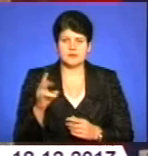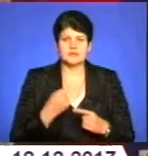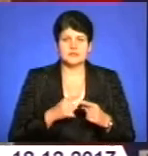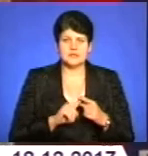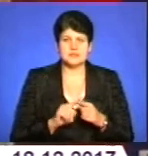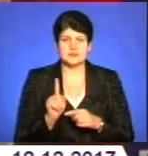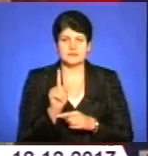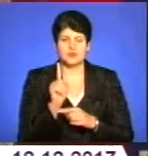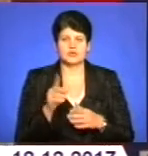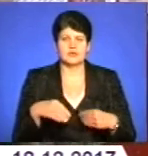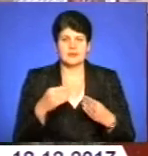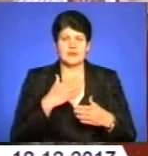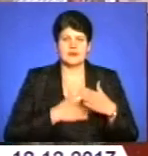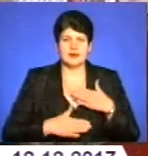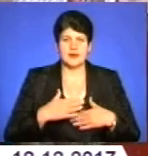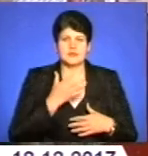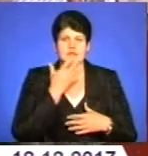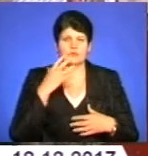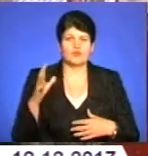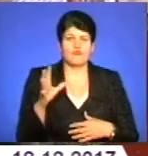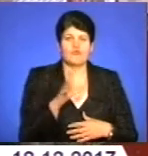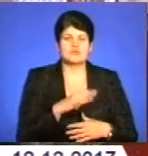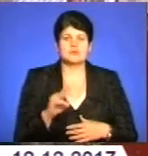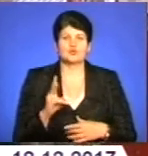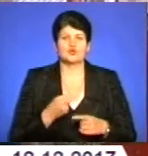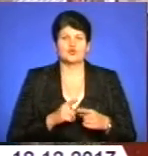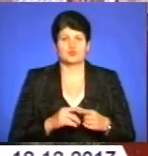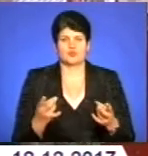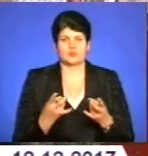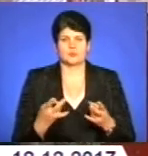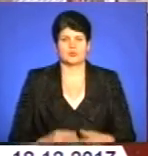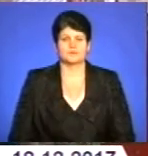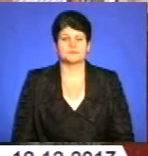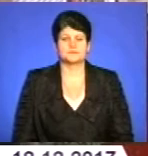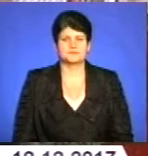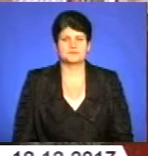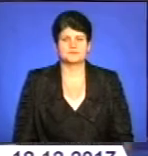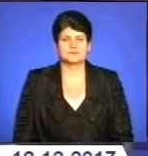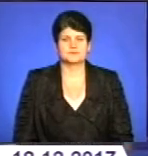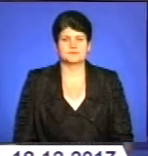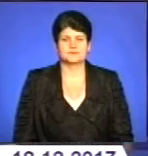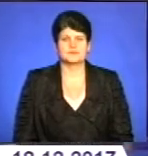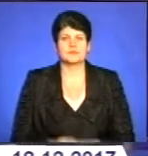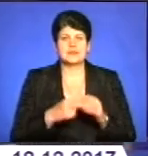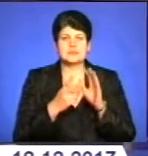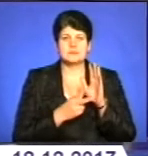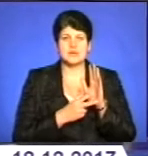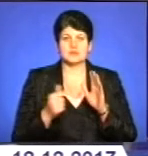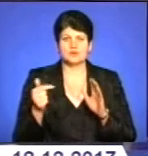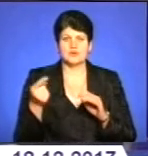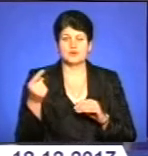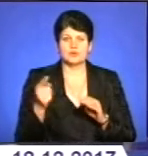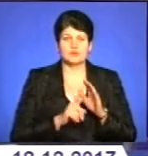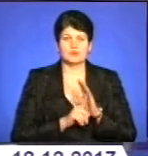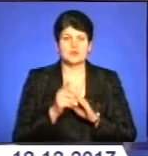радість і тепло усім, хто цього потребує. Ірина Терлюк, Оксана Галіяш, Вісті ТТБ. 17 грудня у Тернополі